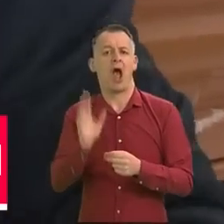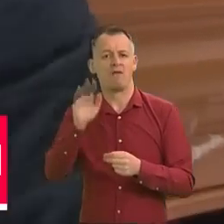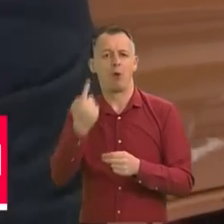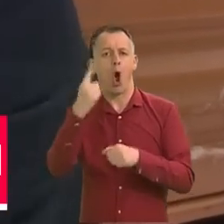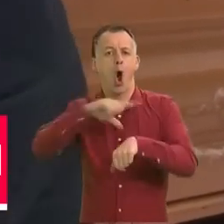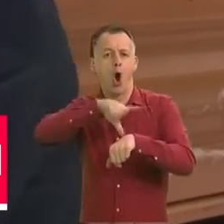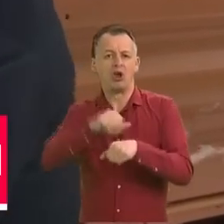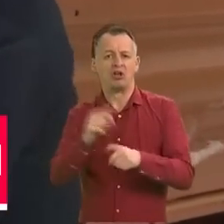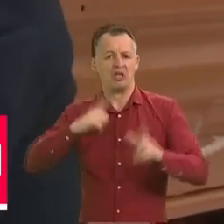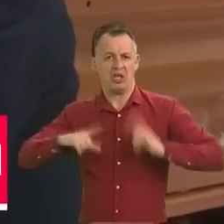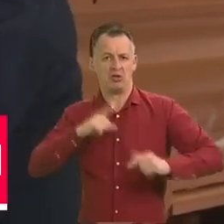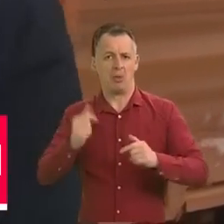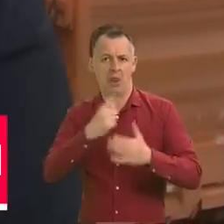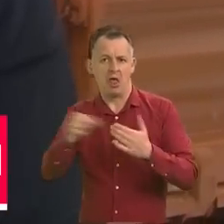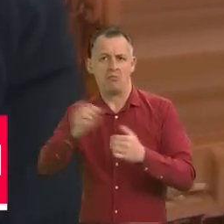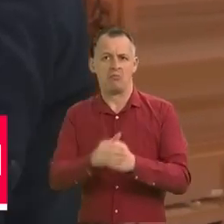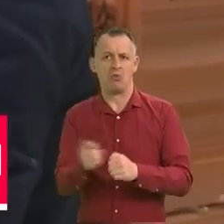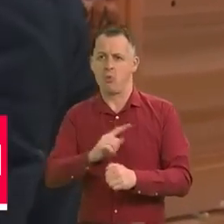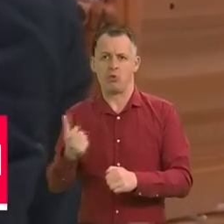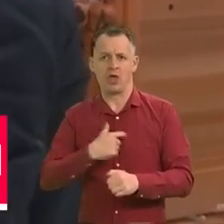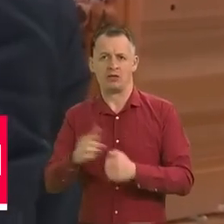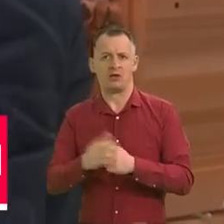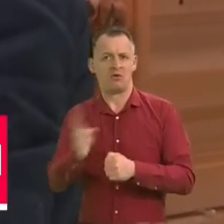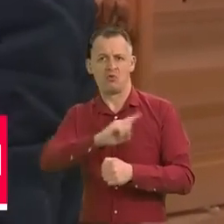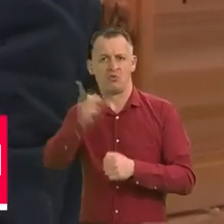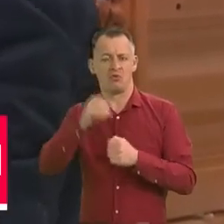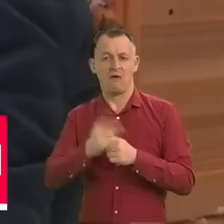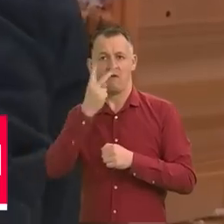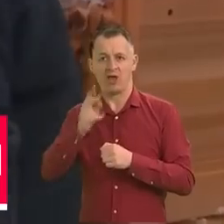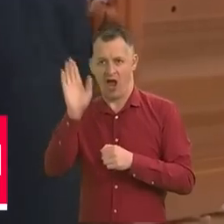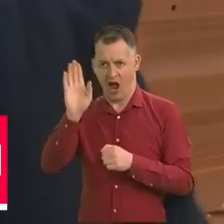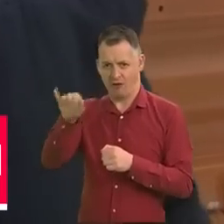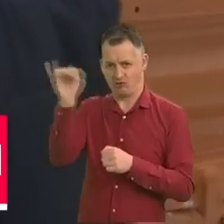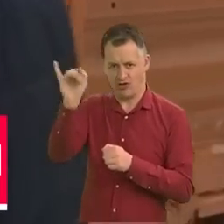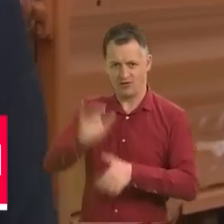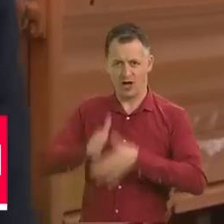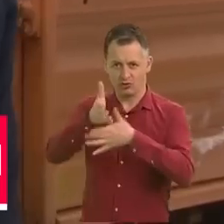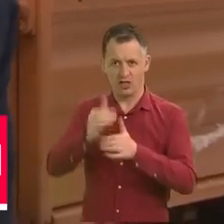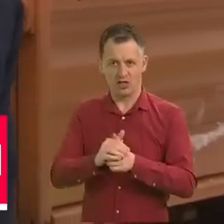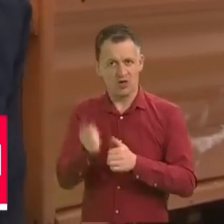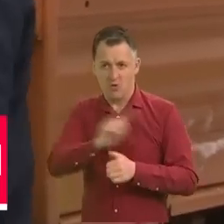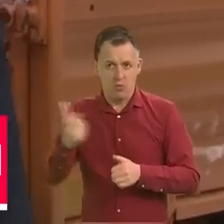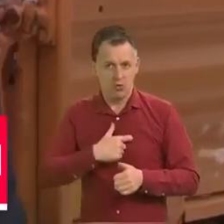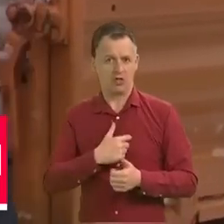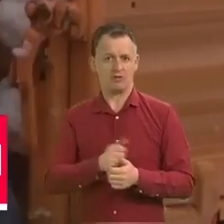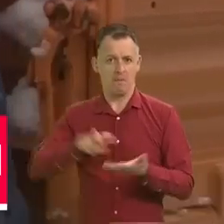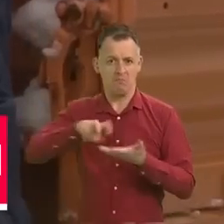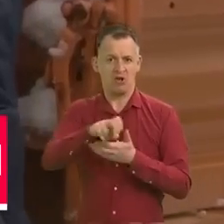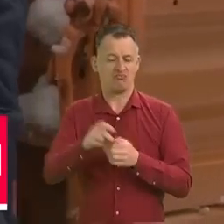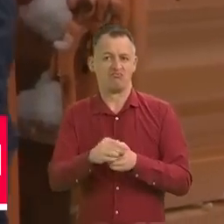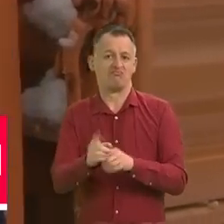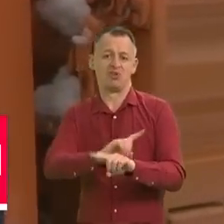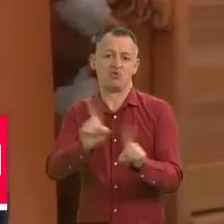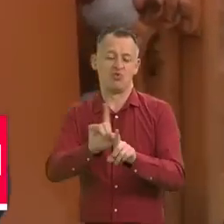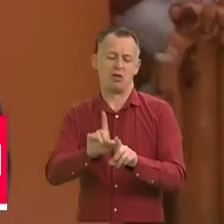oră. Și nu se poate, nu? Nu prea se poate. Văd că ați avut ajutoare. Da, pe... da. Și colegii tot mei. Nu puteți să plecați. Deocamdată nu,